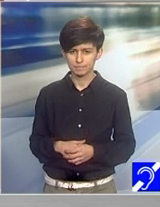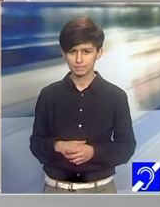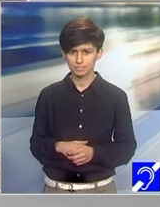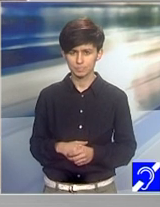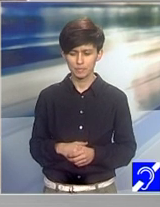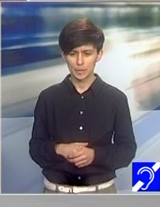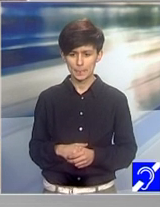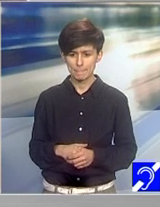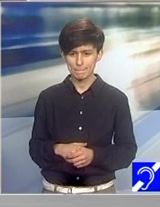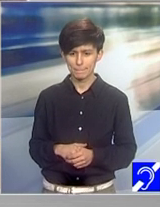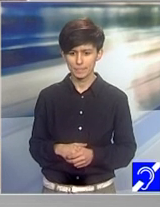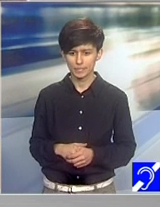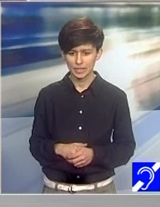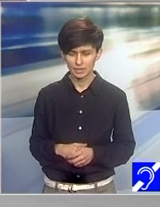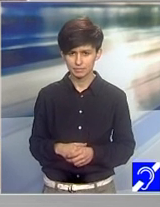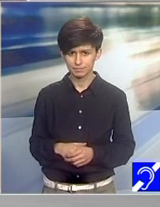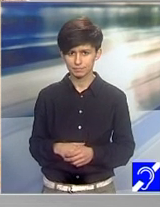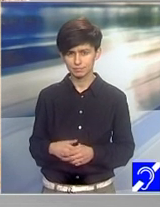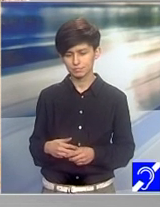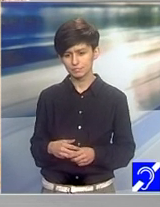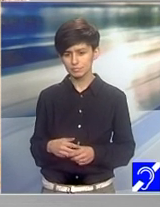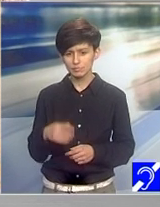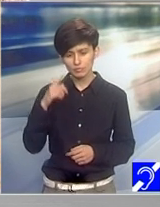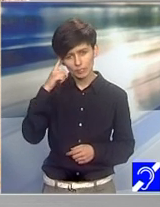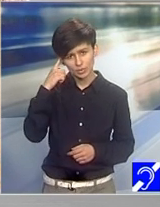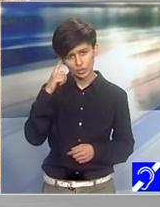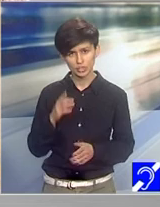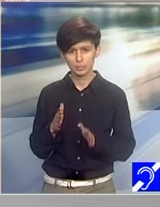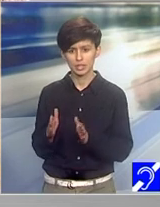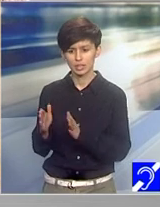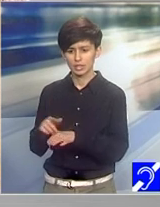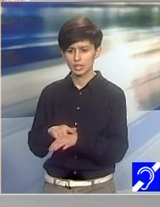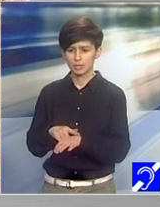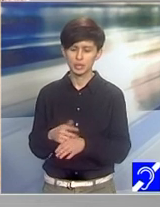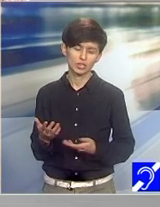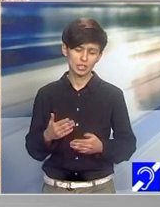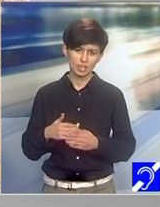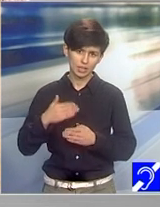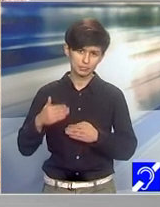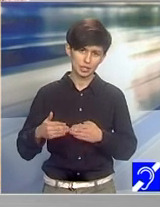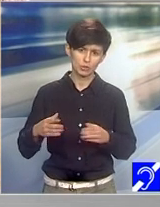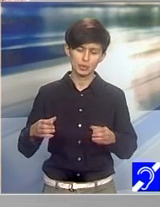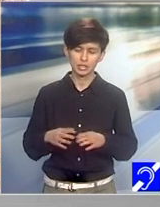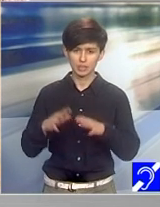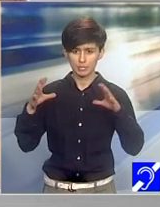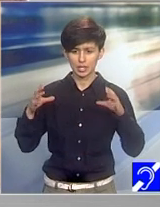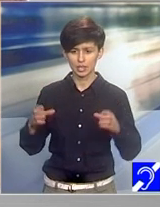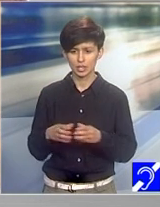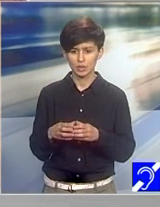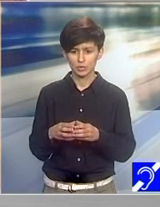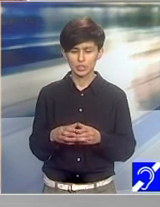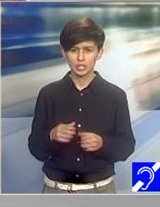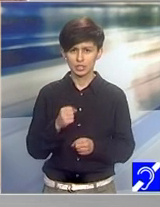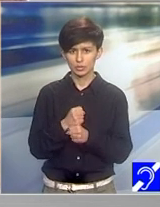perioada care a urmat Marii Uniri din 1918. O lucrare care este